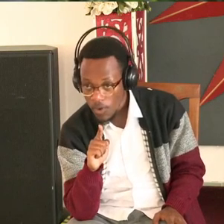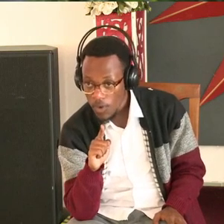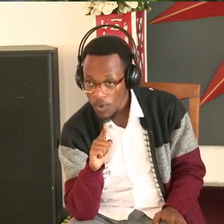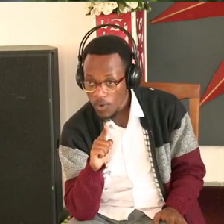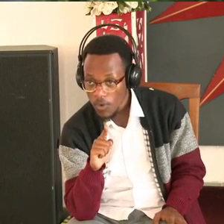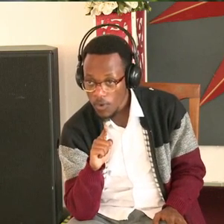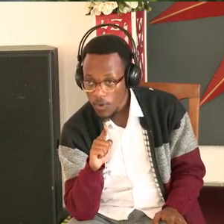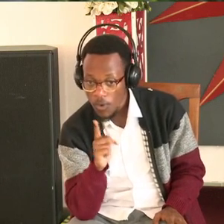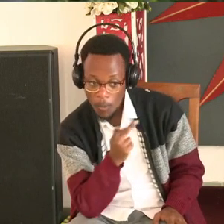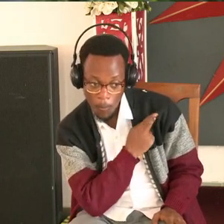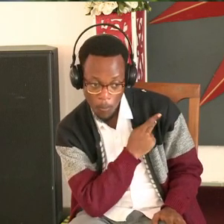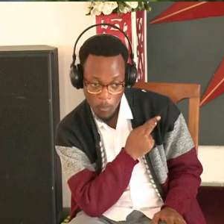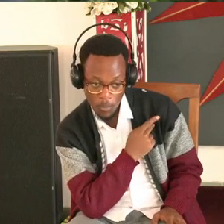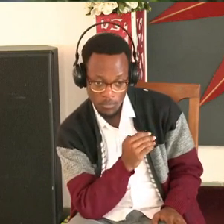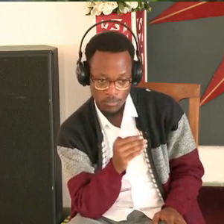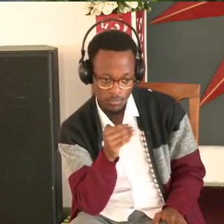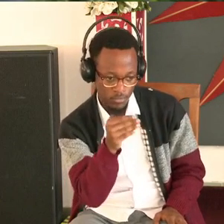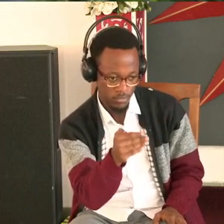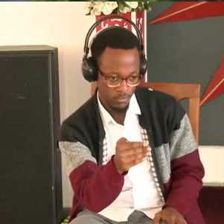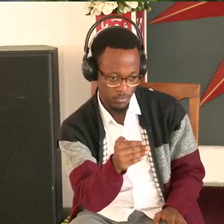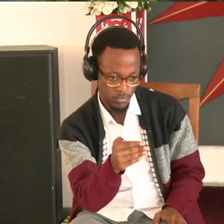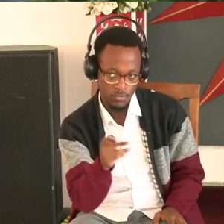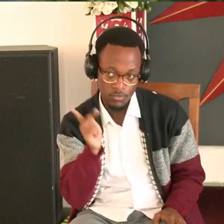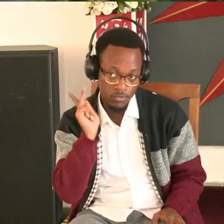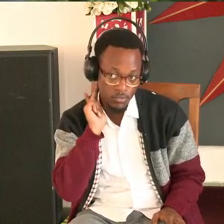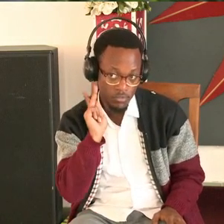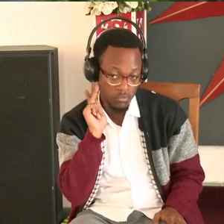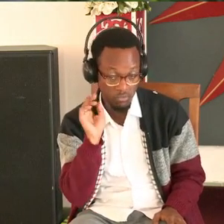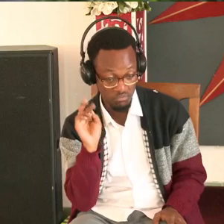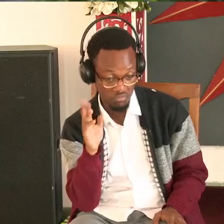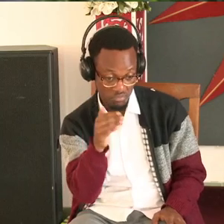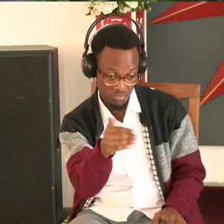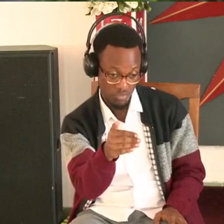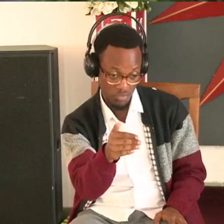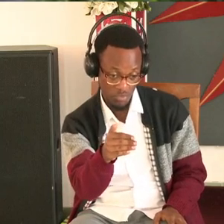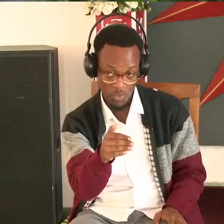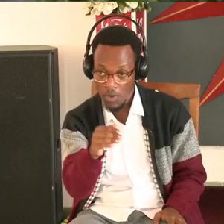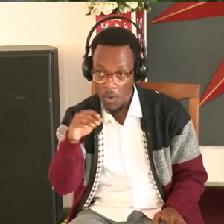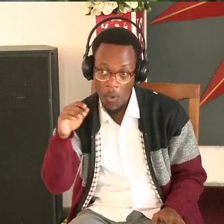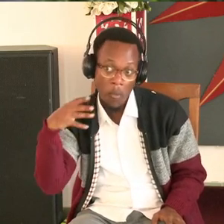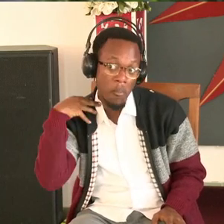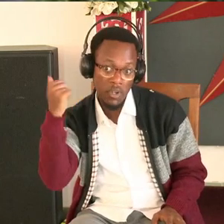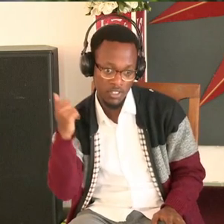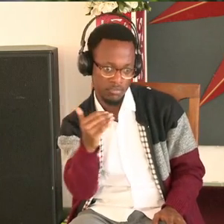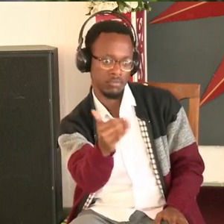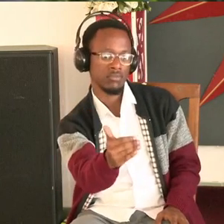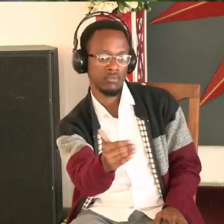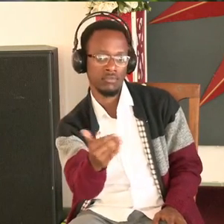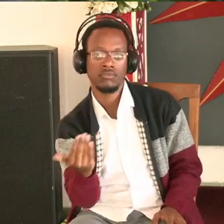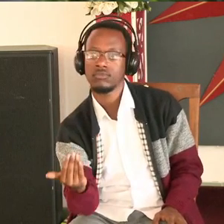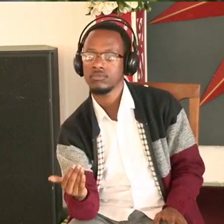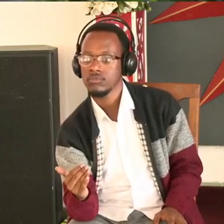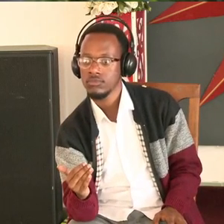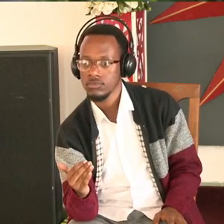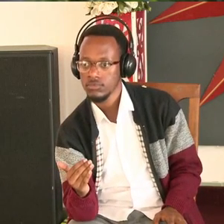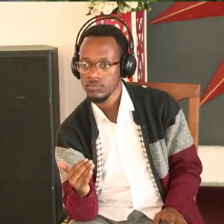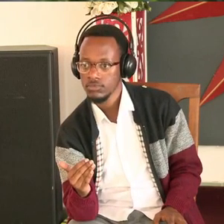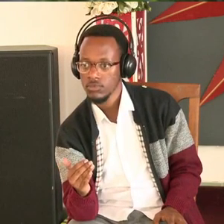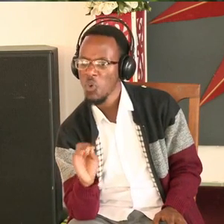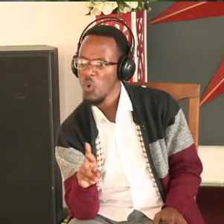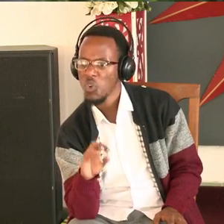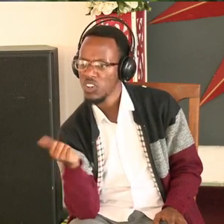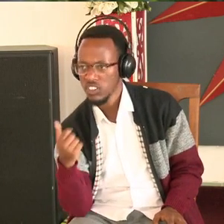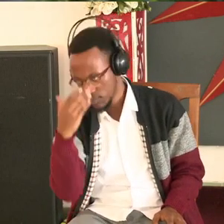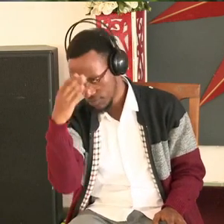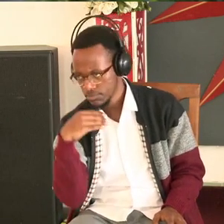en avant ntabwo turi hano kugira ngo dushyire Pauli imbere cyangwa Peter imbere cyangwa Branham imbere cyangwa undi